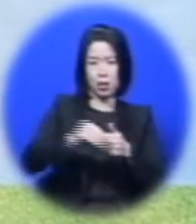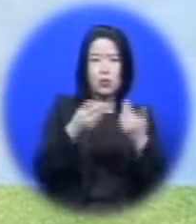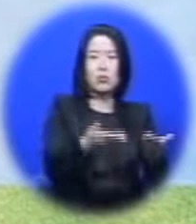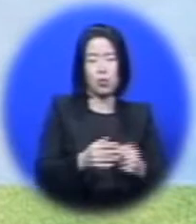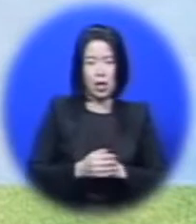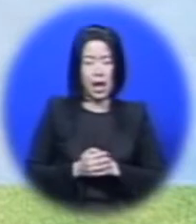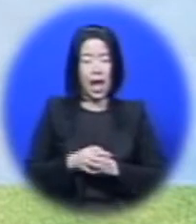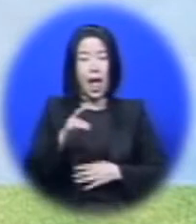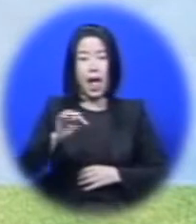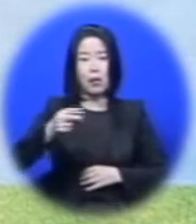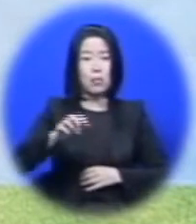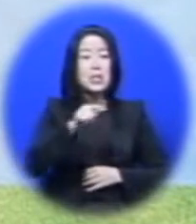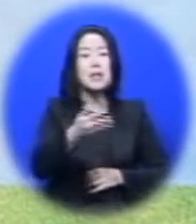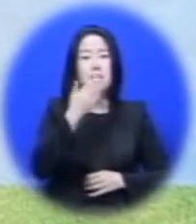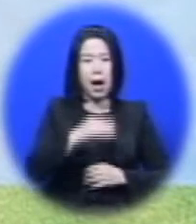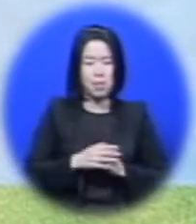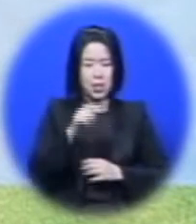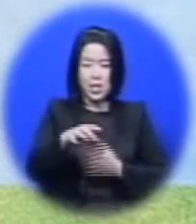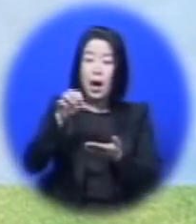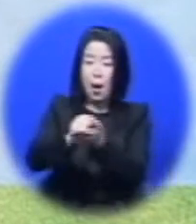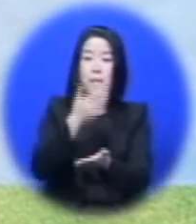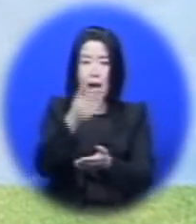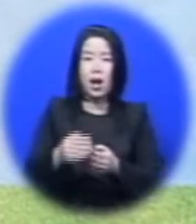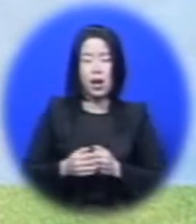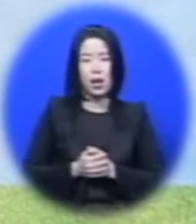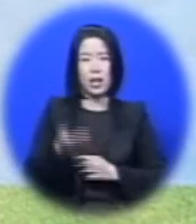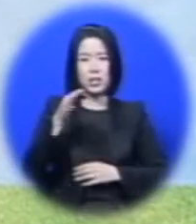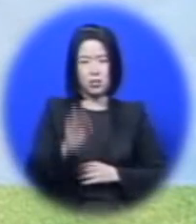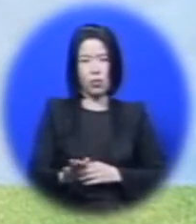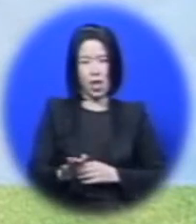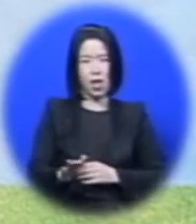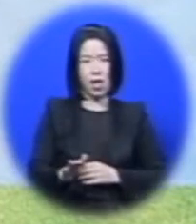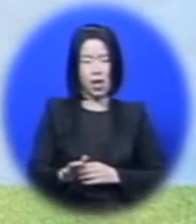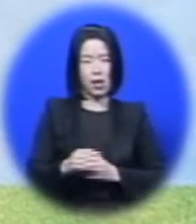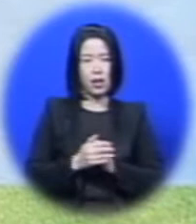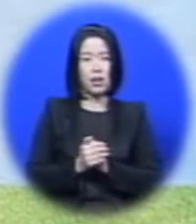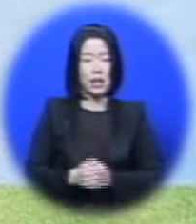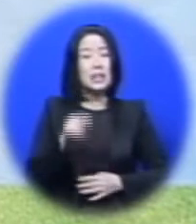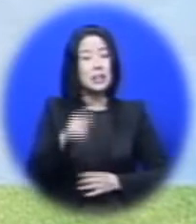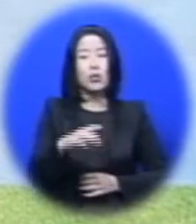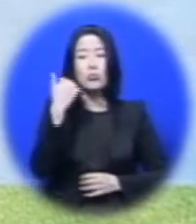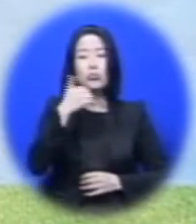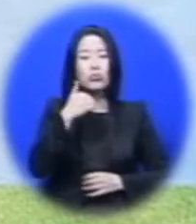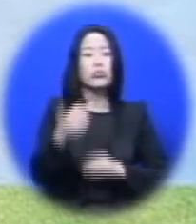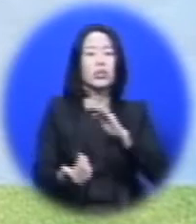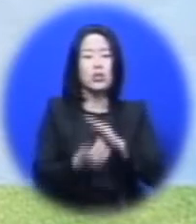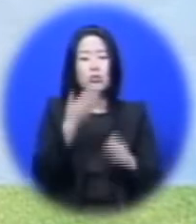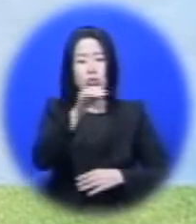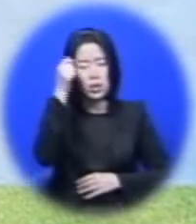에돔은 너의 밥이다. 너가 에돔을 정복할 것이다. 그런데 그걸 누가 이룰